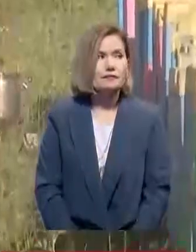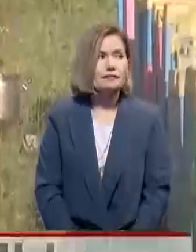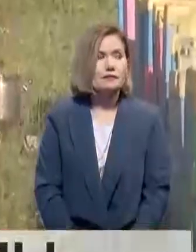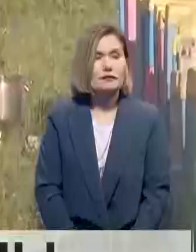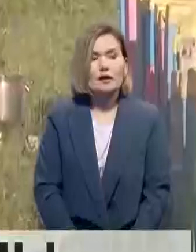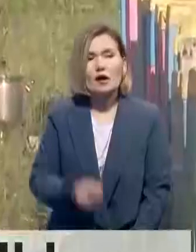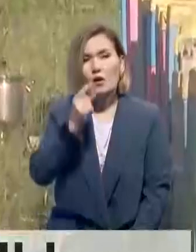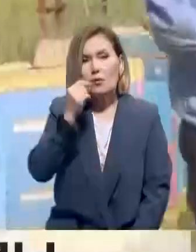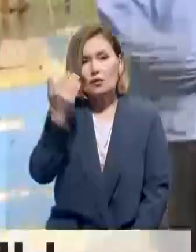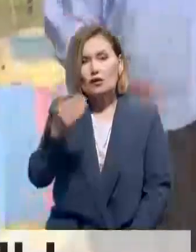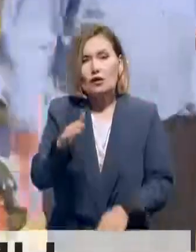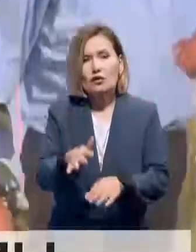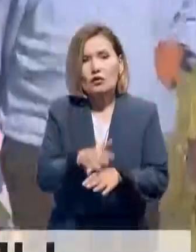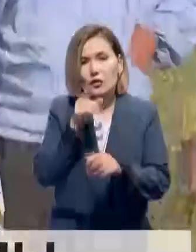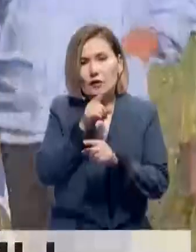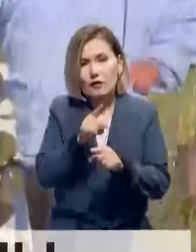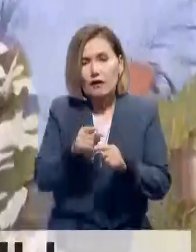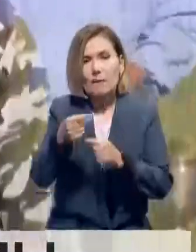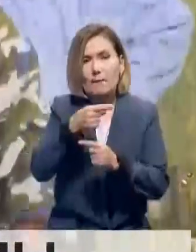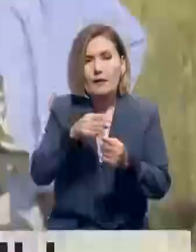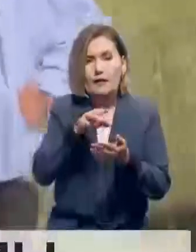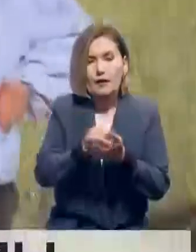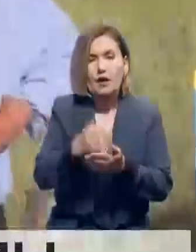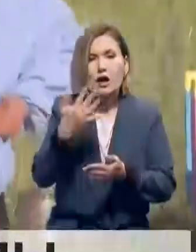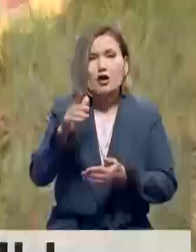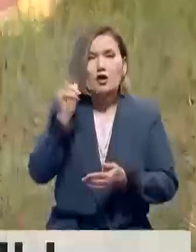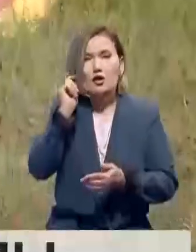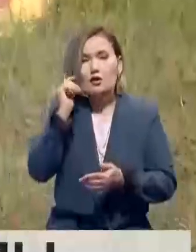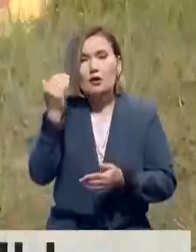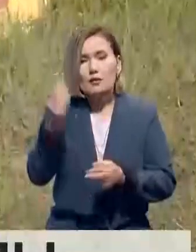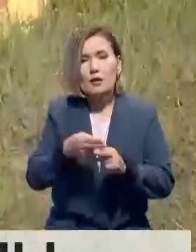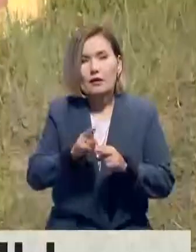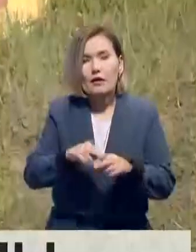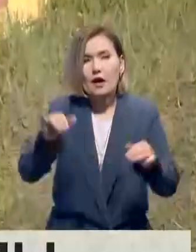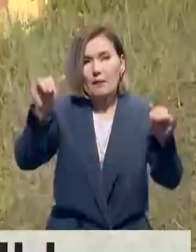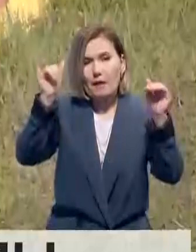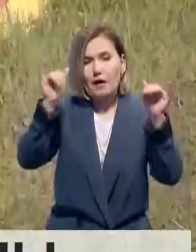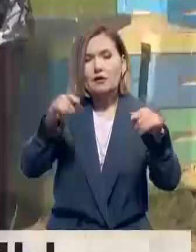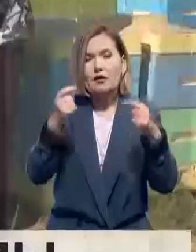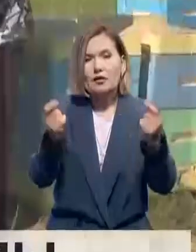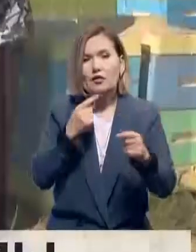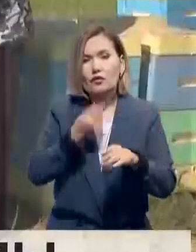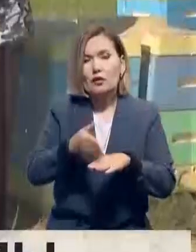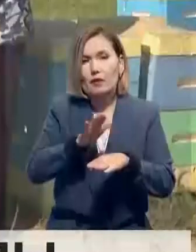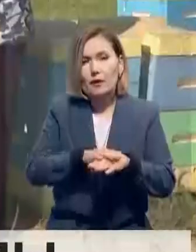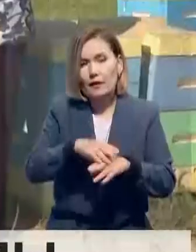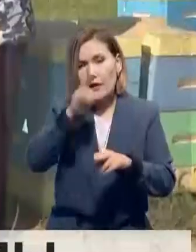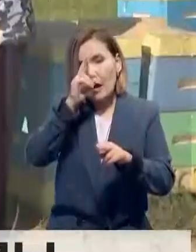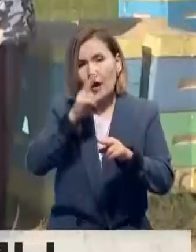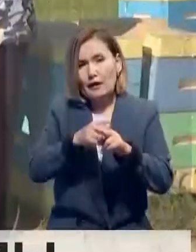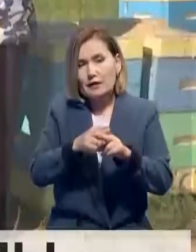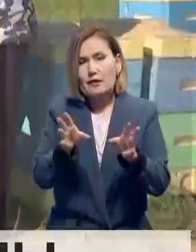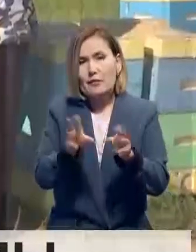Қанатбек Мүсірәлі көп жыл ата кәсіппен айналысты. Елуден серіп, жасыл ойғанда мал бағу қиынға түскен. Сол сәтте інісінің омарташылық